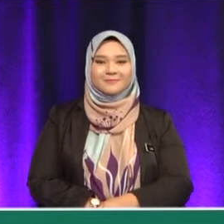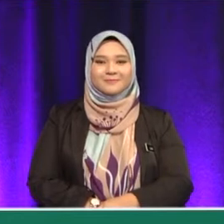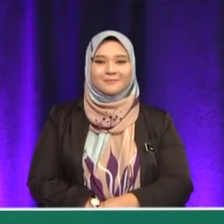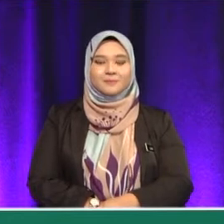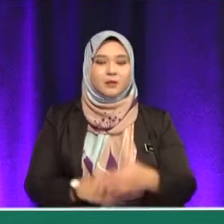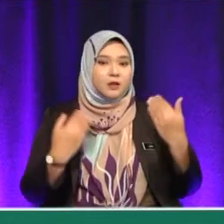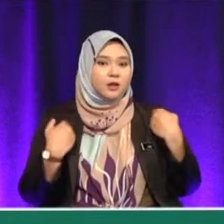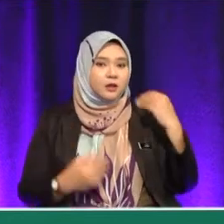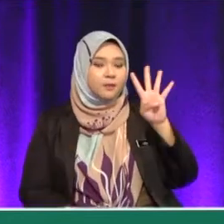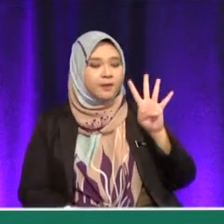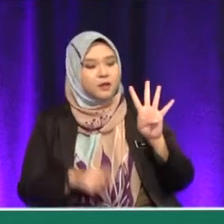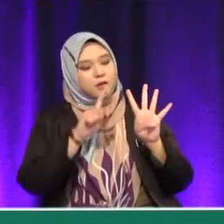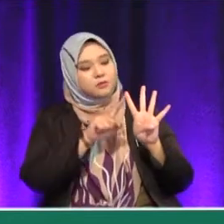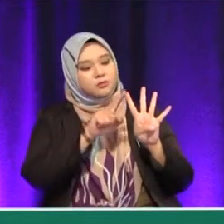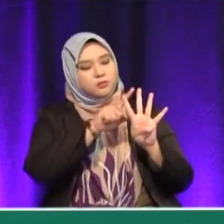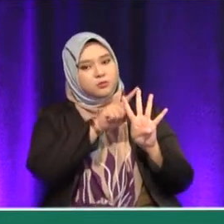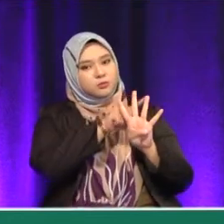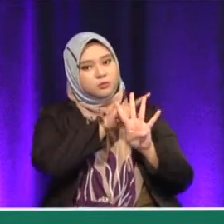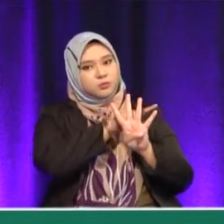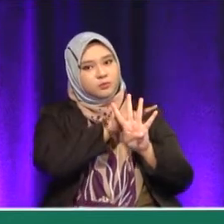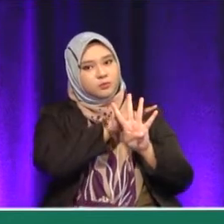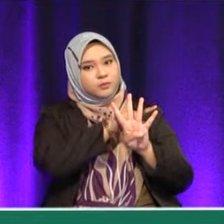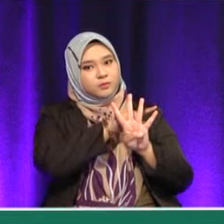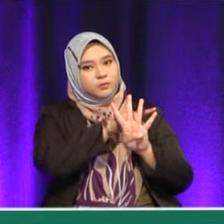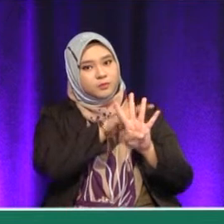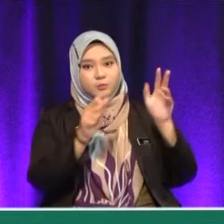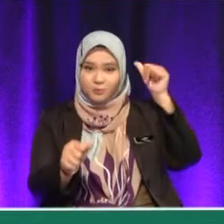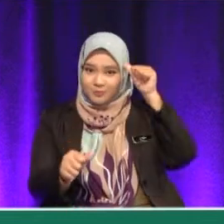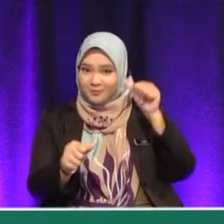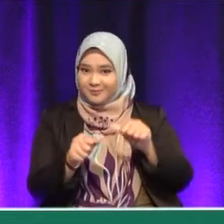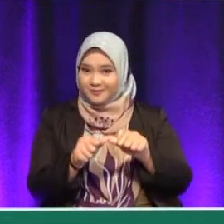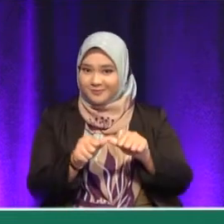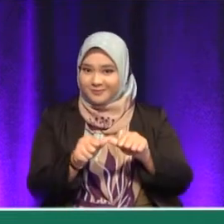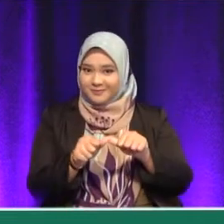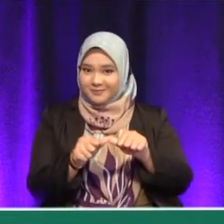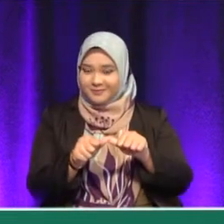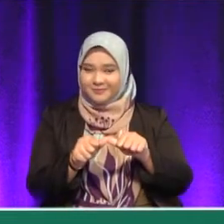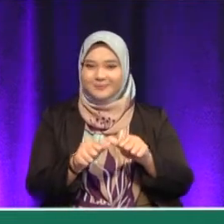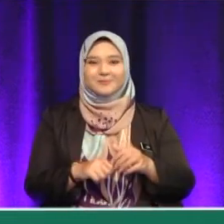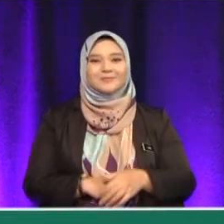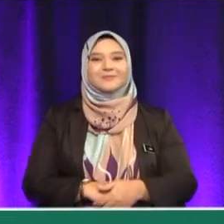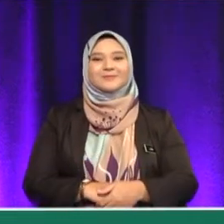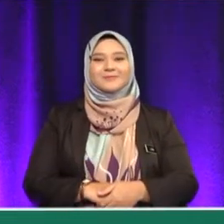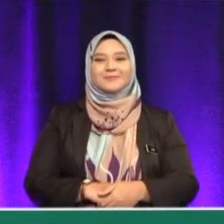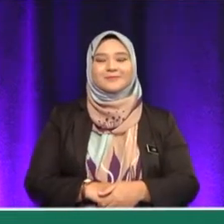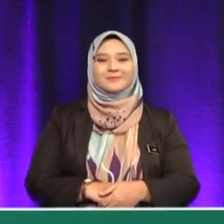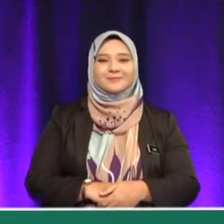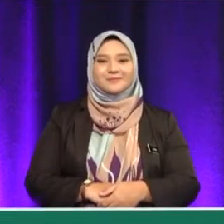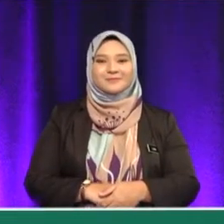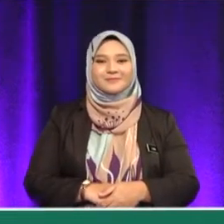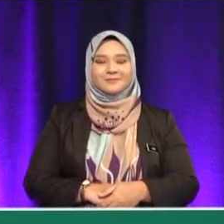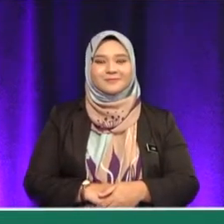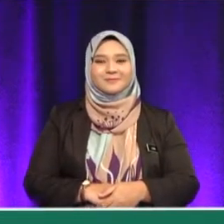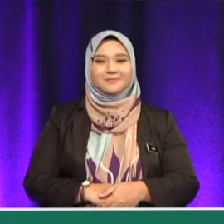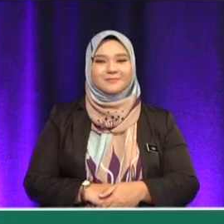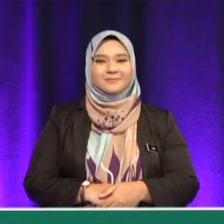pendapatan sampingan kepada Indah si kecil sederhana dan bagi orang yang berminat dengan penerbitan film boleh jadikan